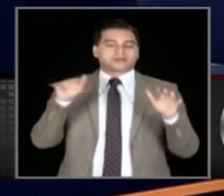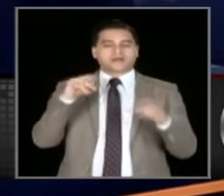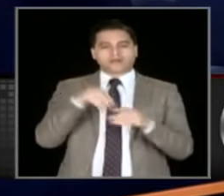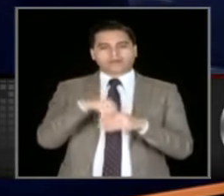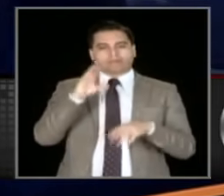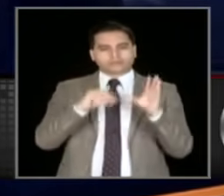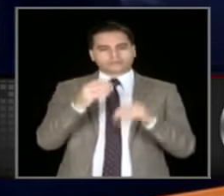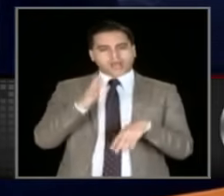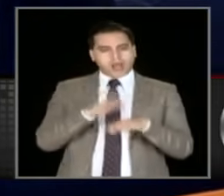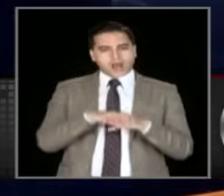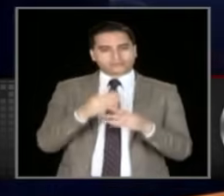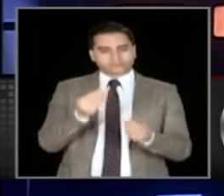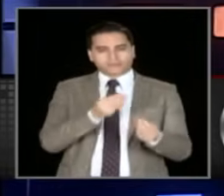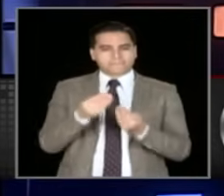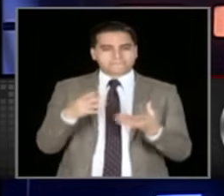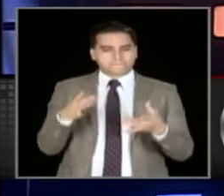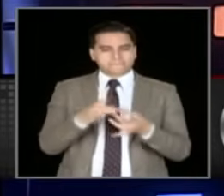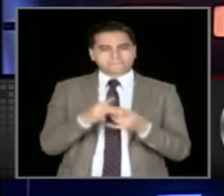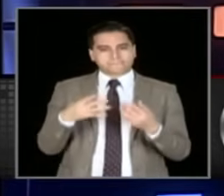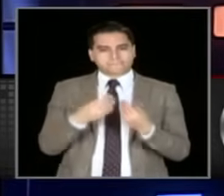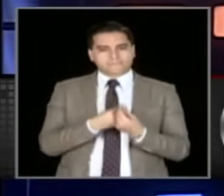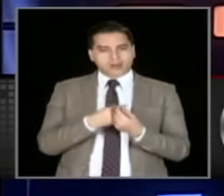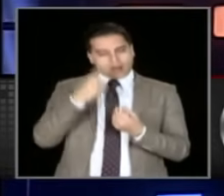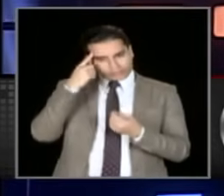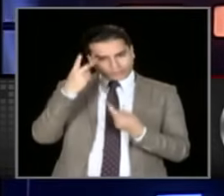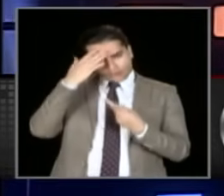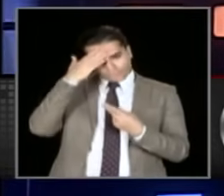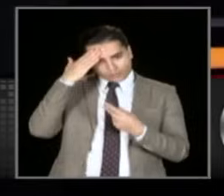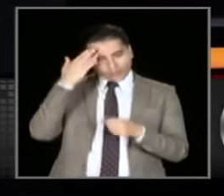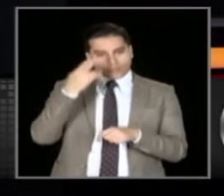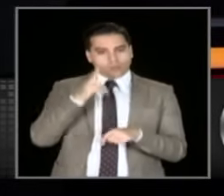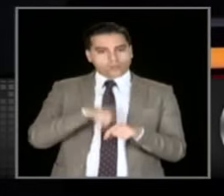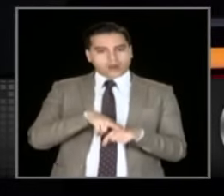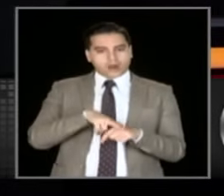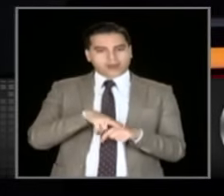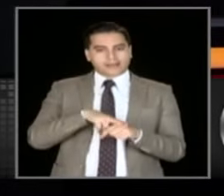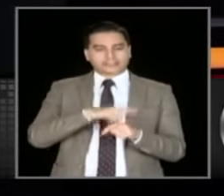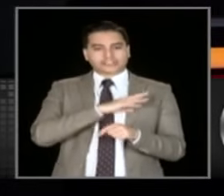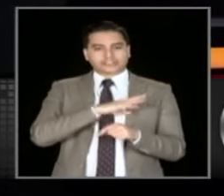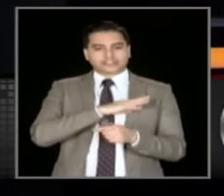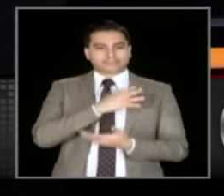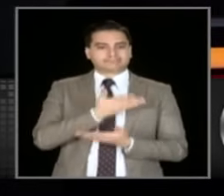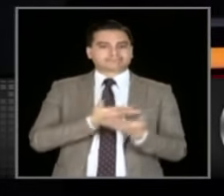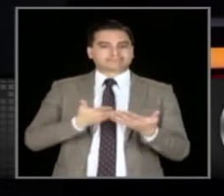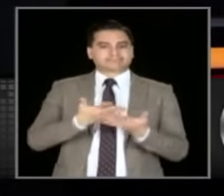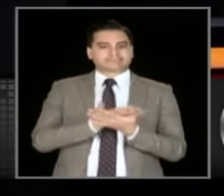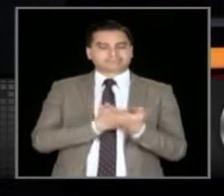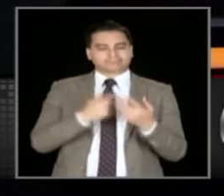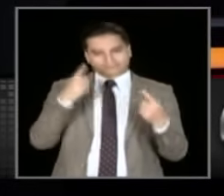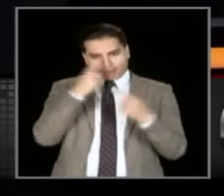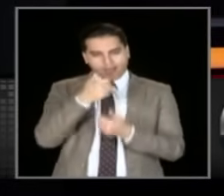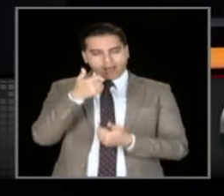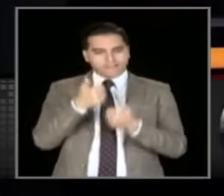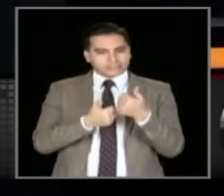بيحكي فيها عن العلاقة والتوتر بين المثقفين والسلطة السياسية الحاكمة.